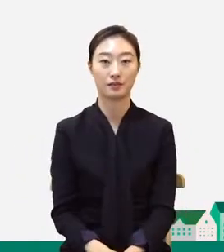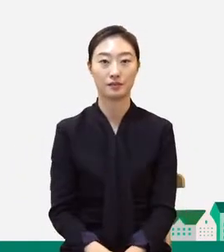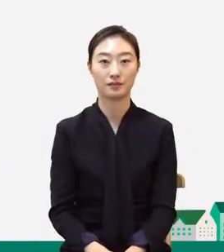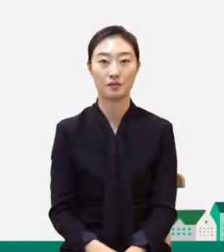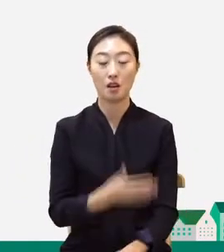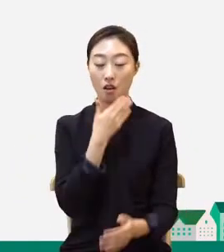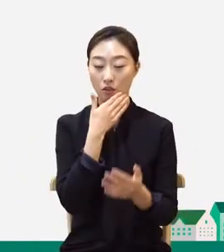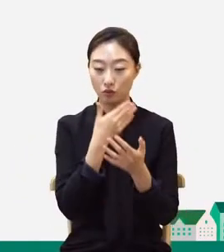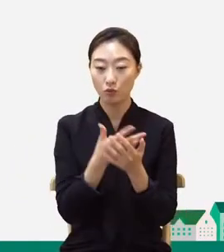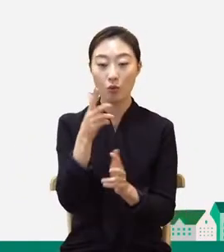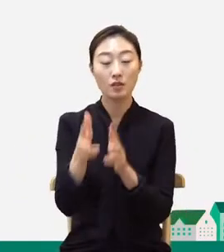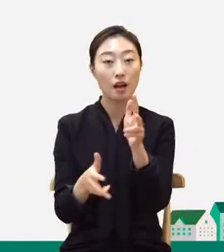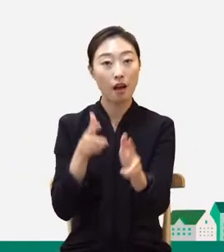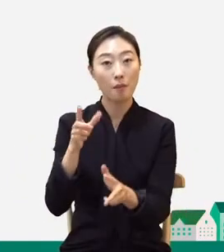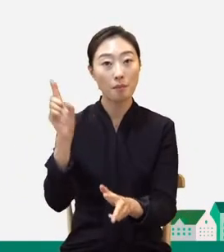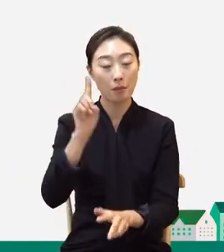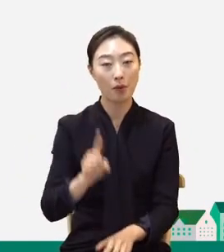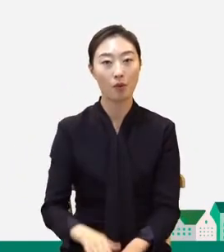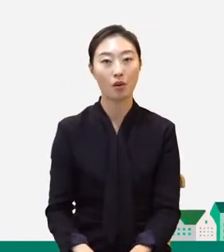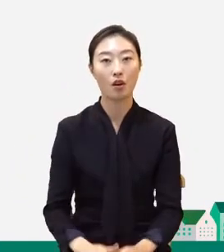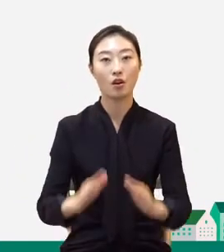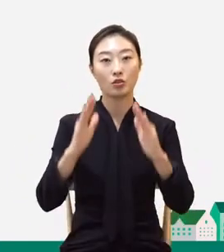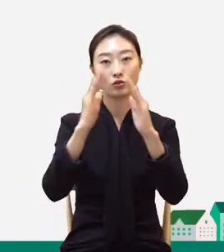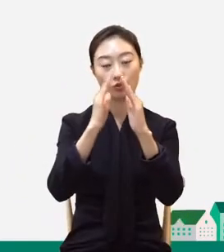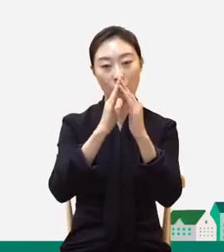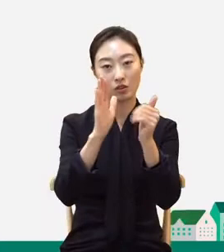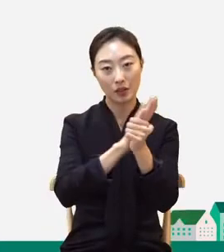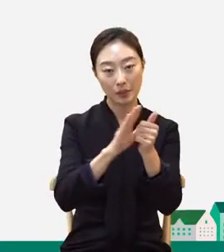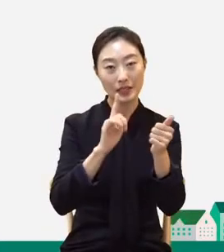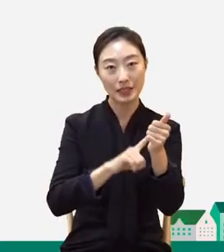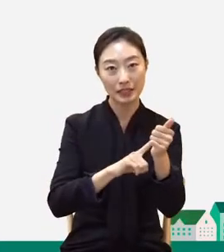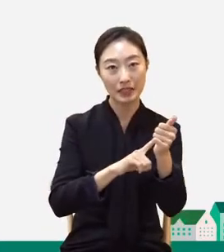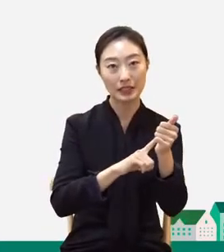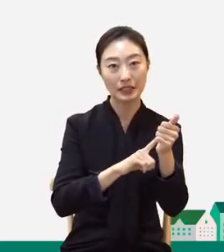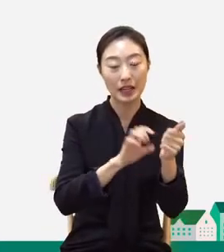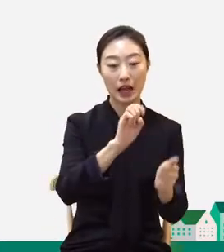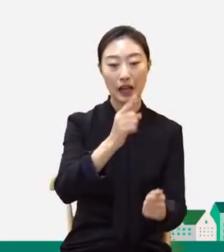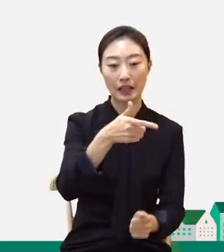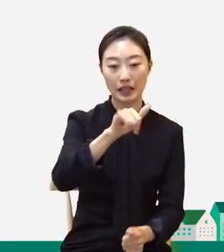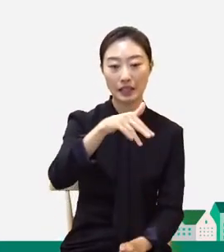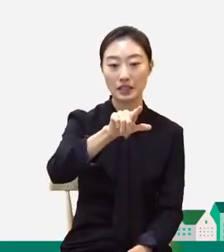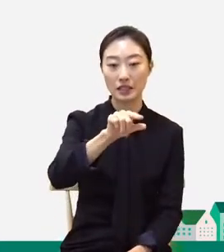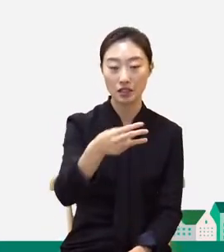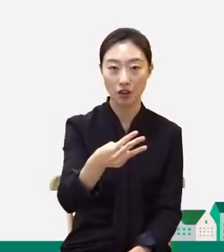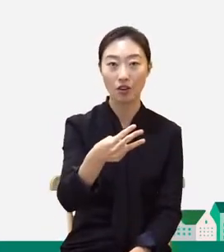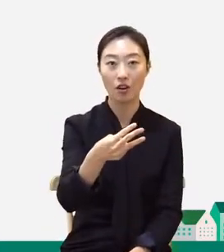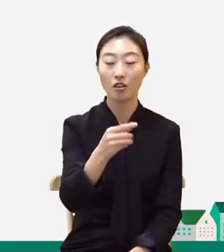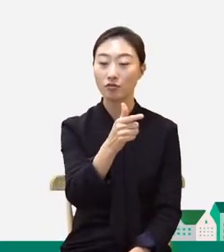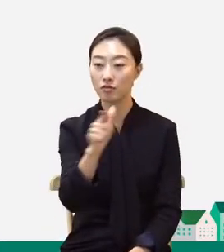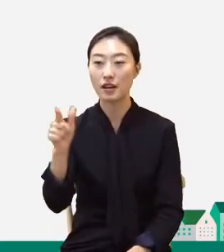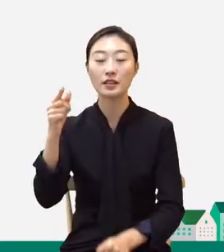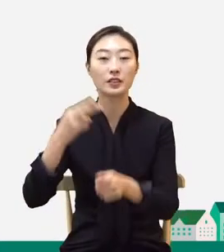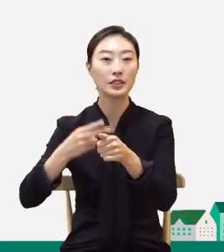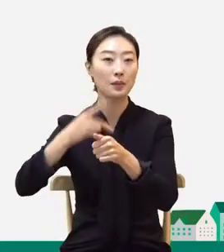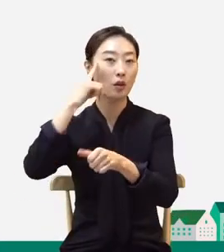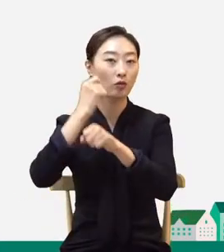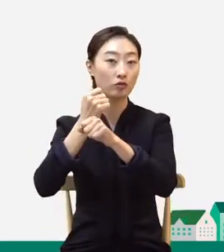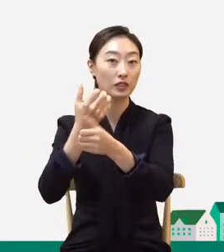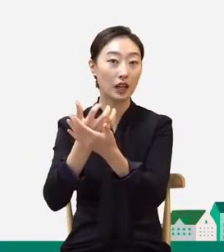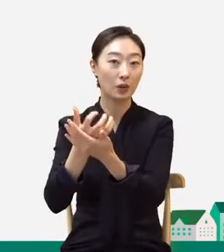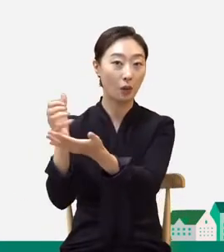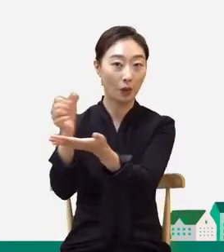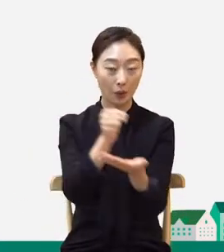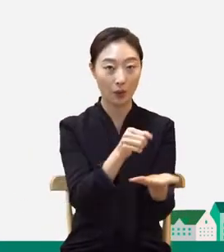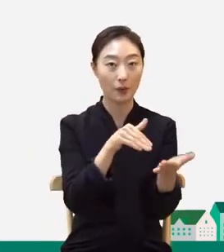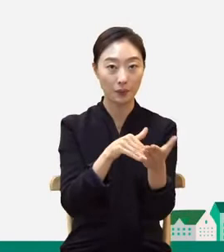주요 사업은 주거유지 지원 서비스는 남기철, 민소영, 서정균 선생님 연구자료를 가지고 참조했고요.